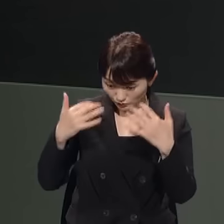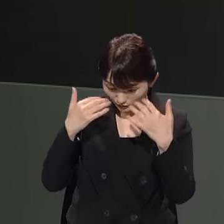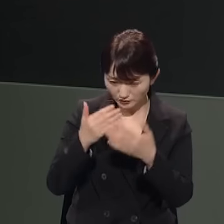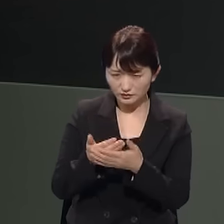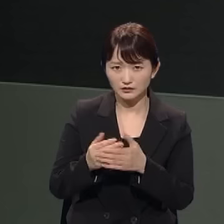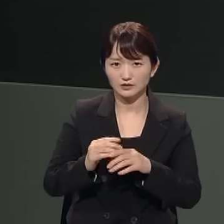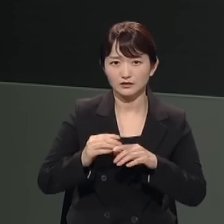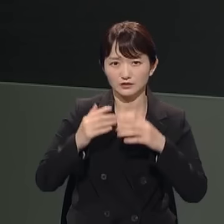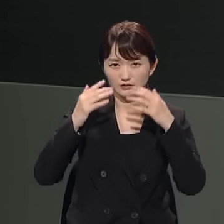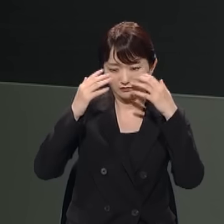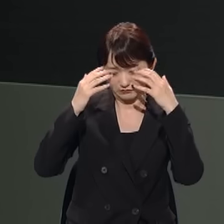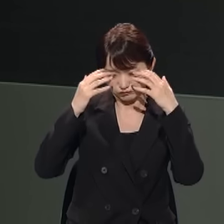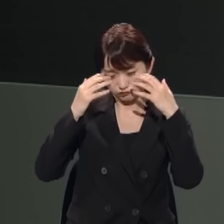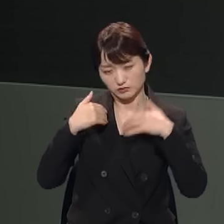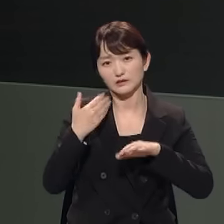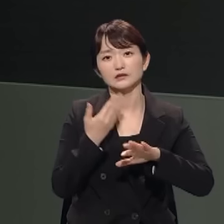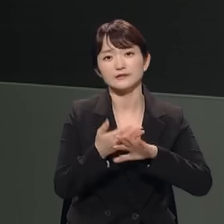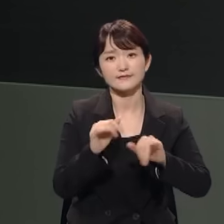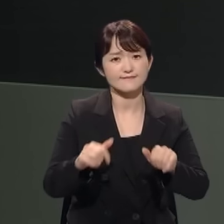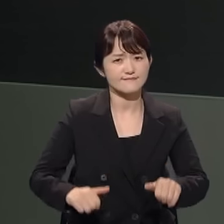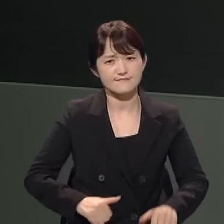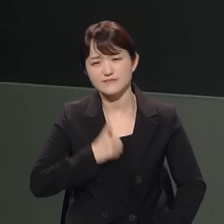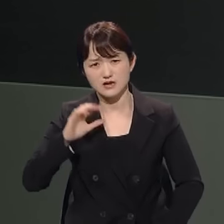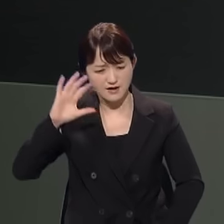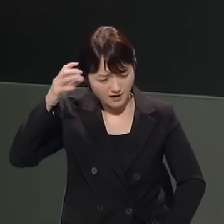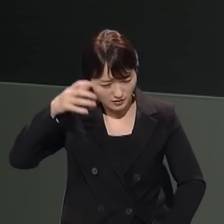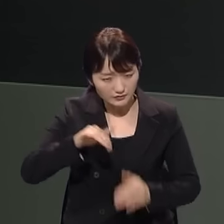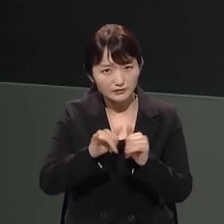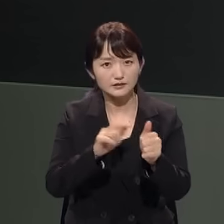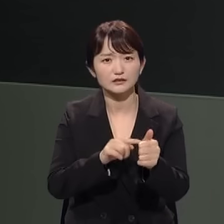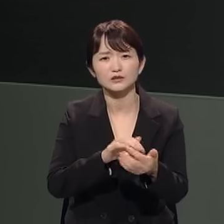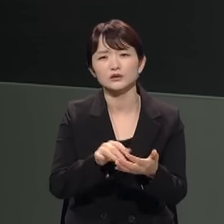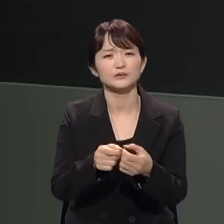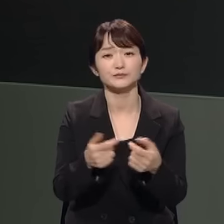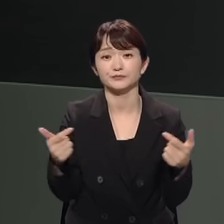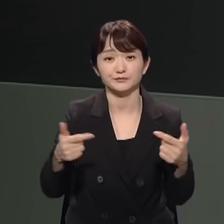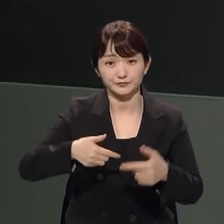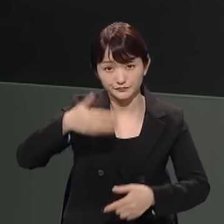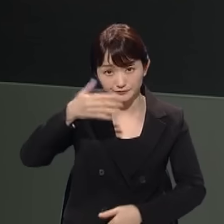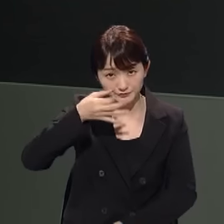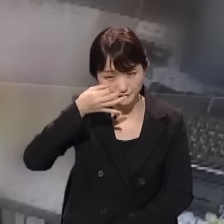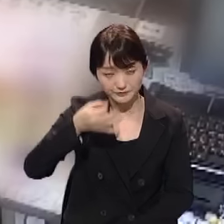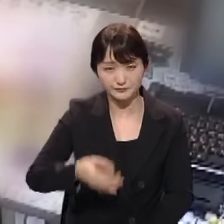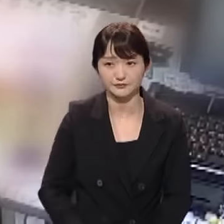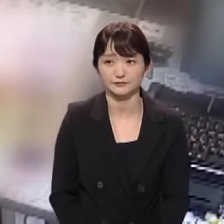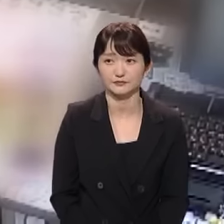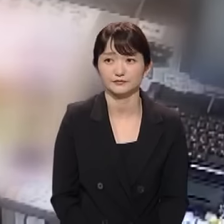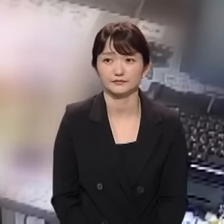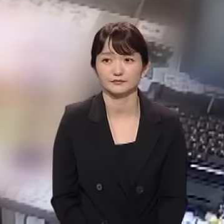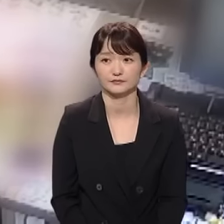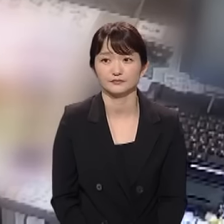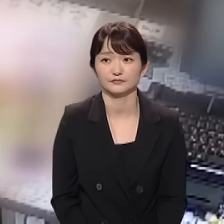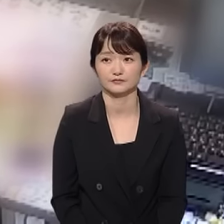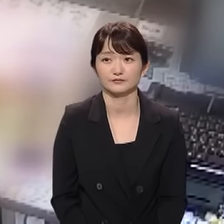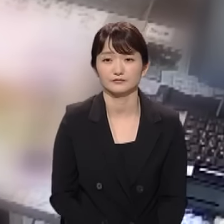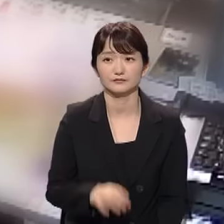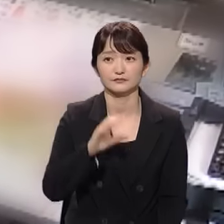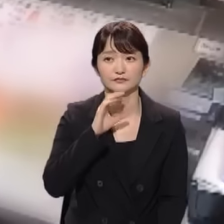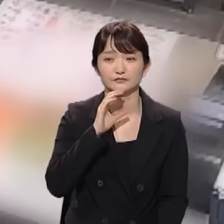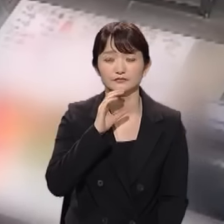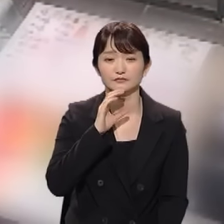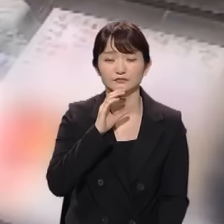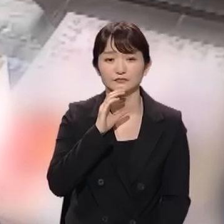날이 더워지니까 애먼 사람들에게 욱하는 인간들 부쩍 늘고 있습니다. 영상 만나보시죠. 자, 한 카페 픽업대